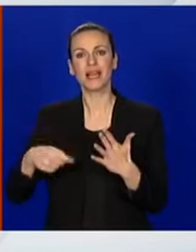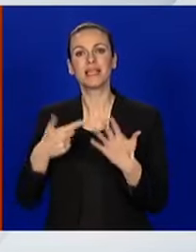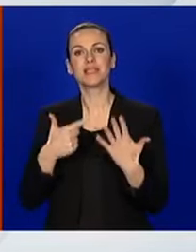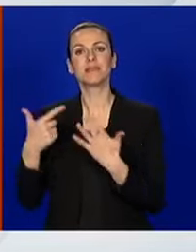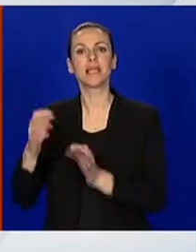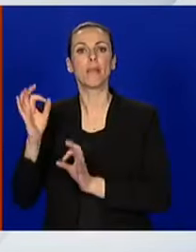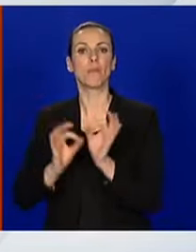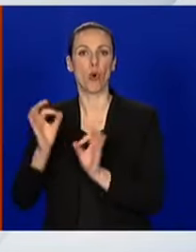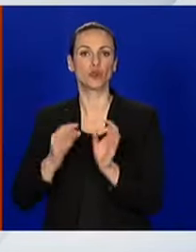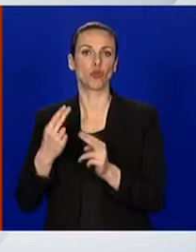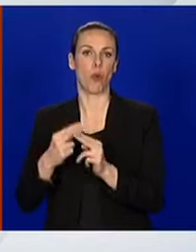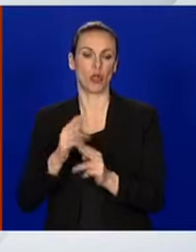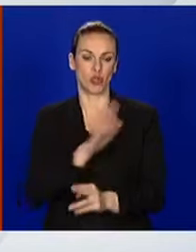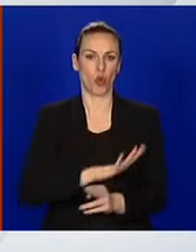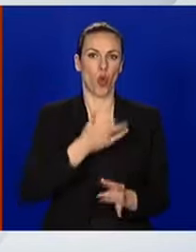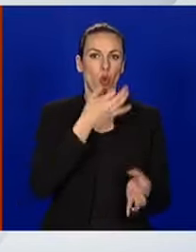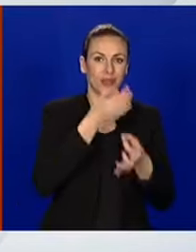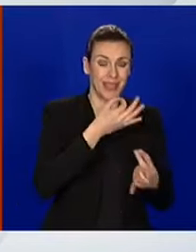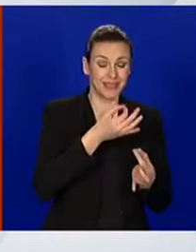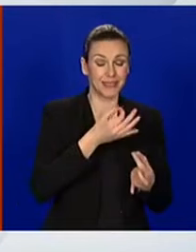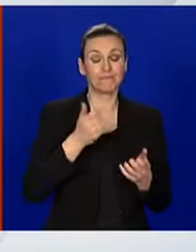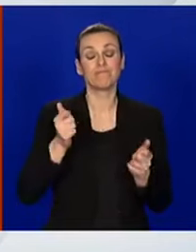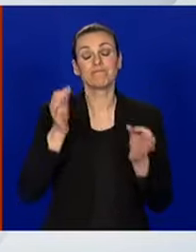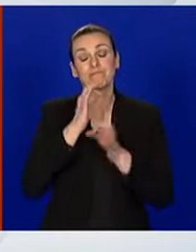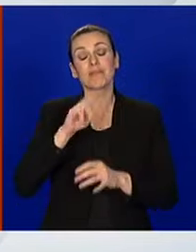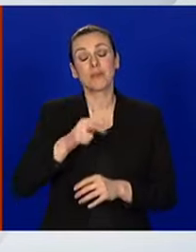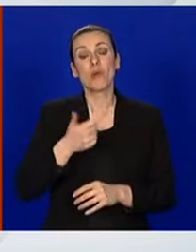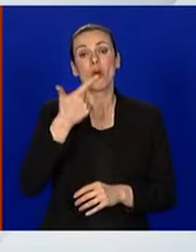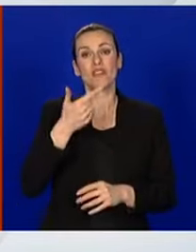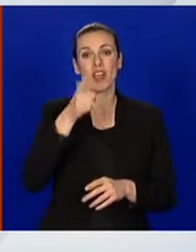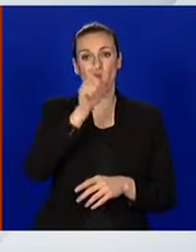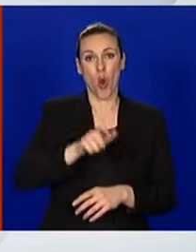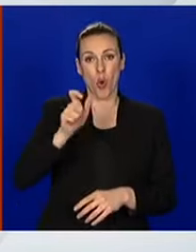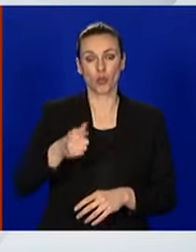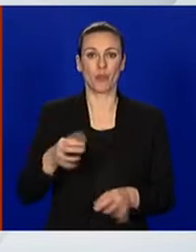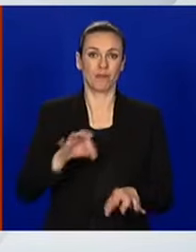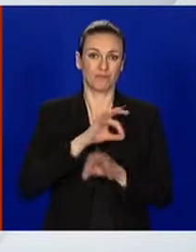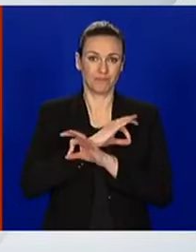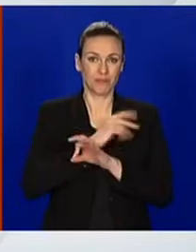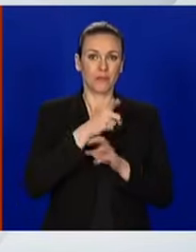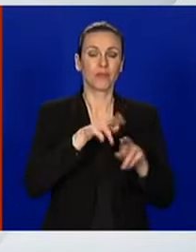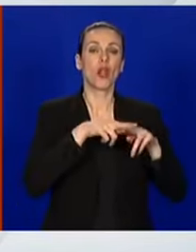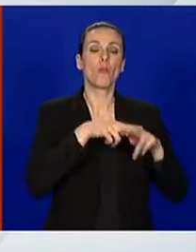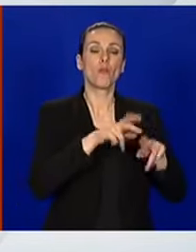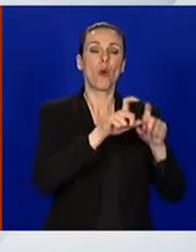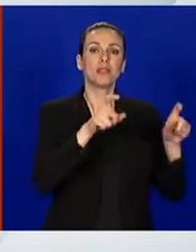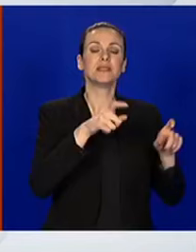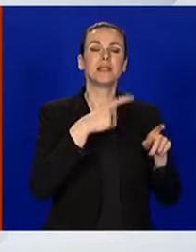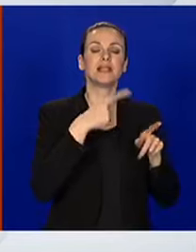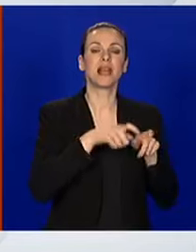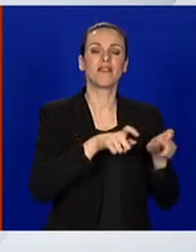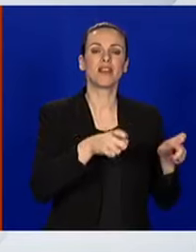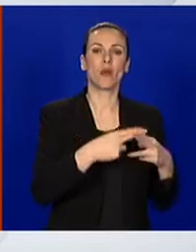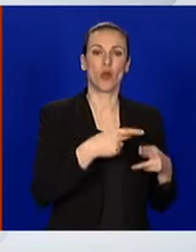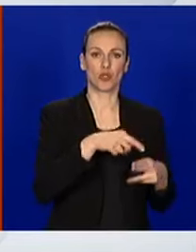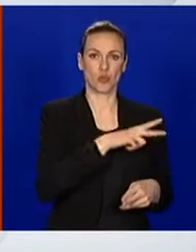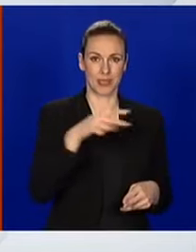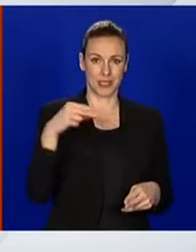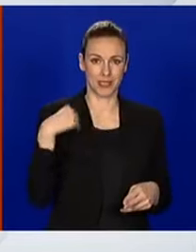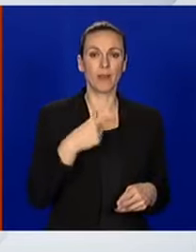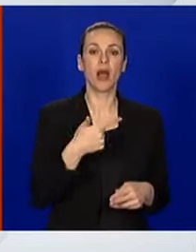9,77%. Nažalost, od jučer imamo dva preminula bolesnika u Klinici za infektivne bolesti u Zagrebu i to